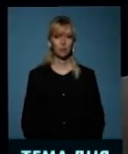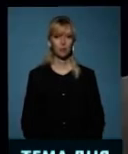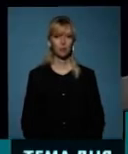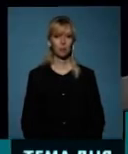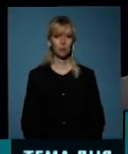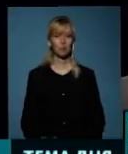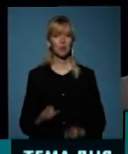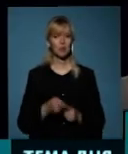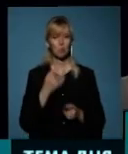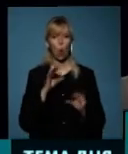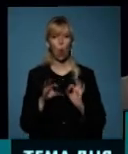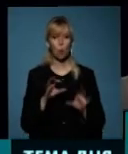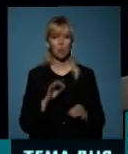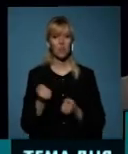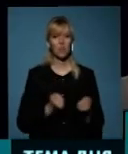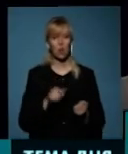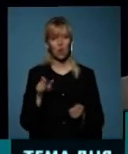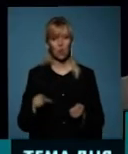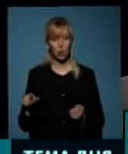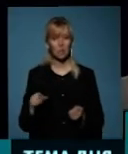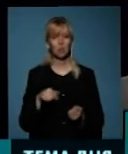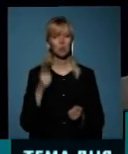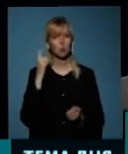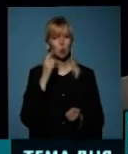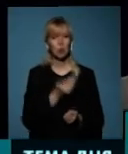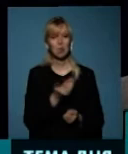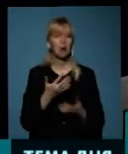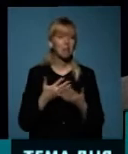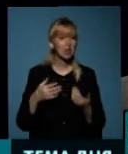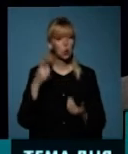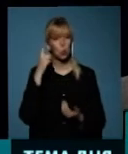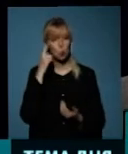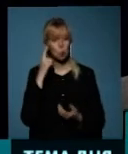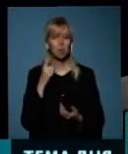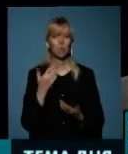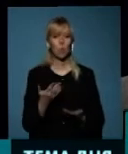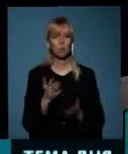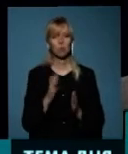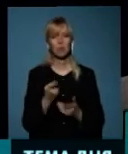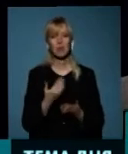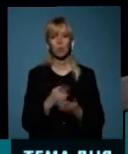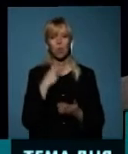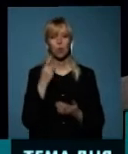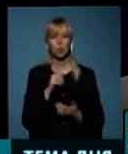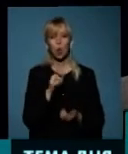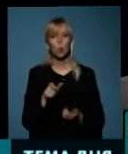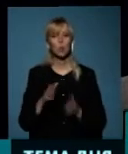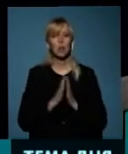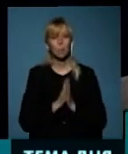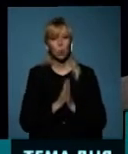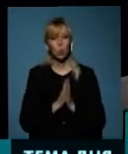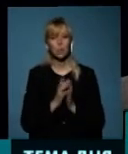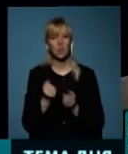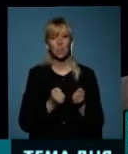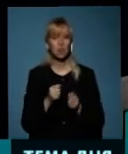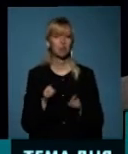Це були коментарі водії, власне, ми чули їхні різні думки. От один, наприклад, говорив про те, що люди просять, і